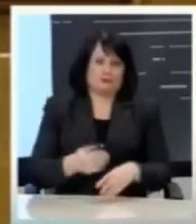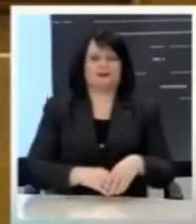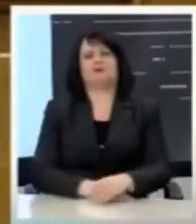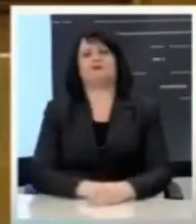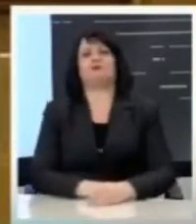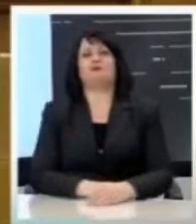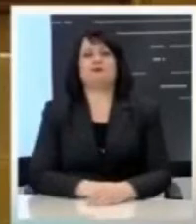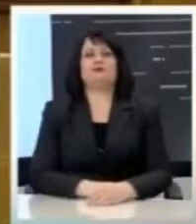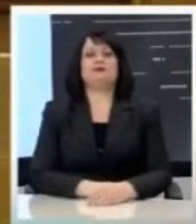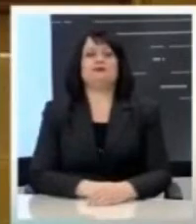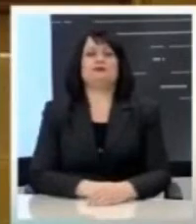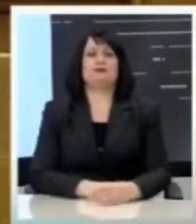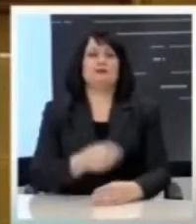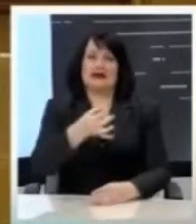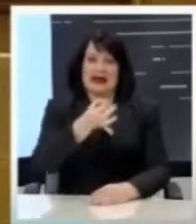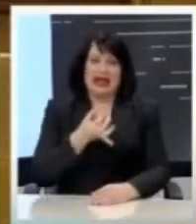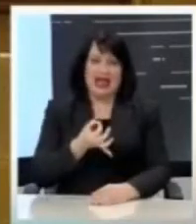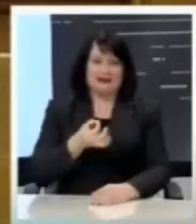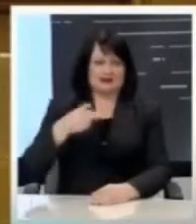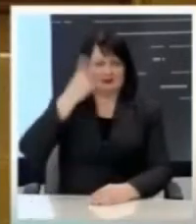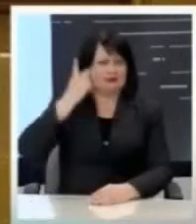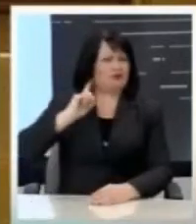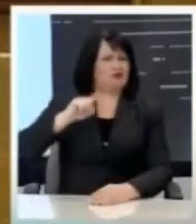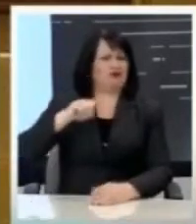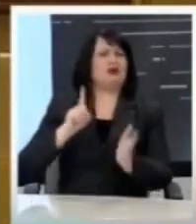Για τη δήθεν έξαρση της παραβατικότητας στην Αττική.